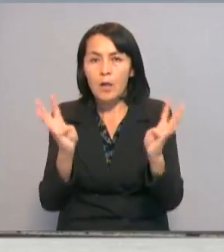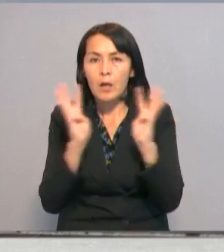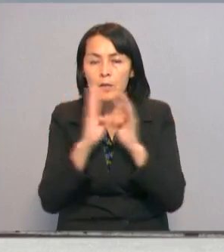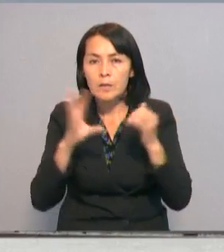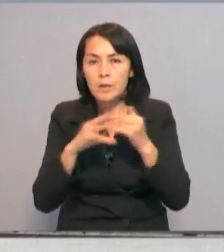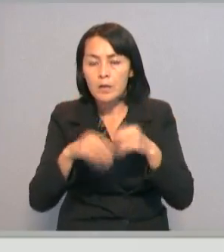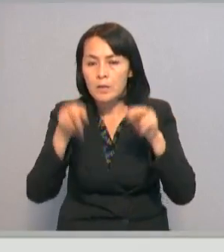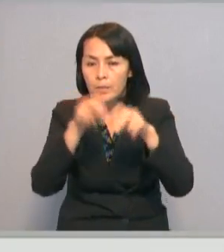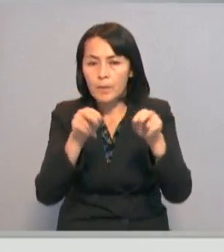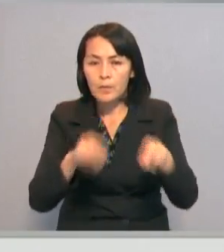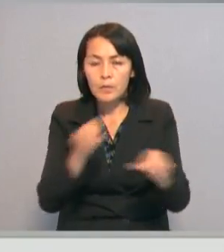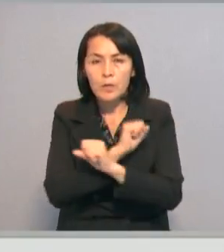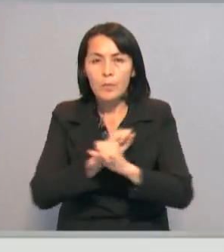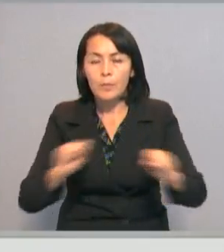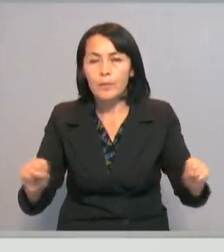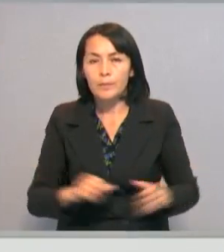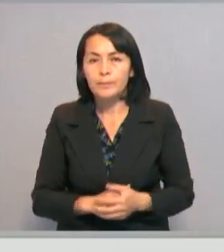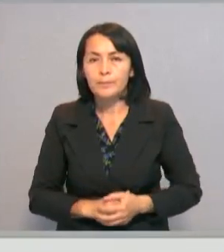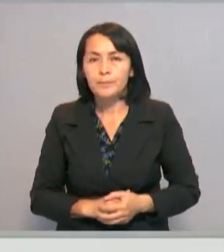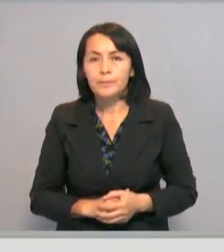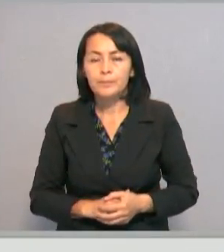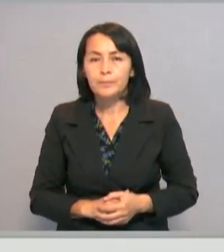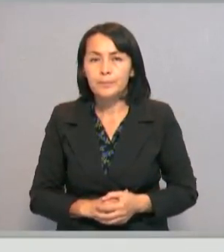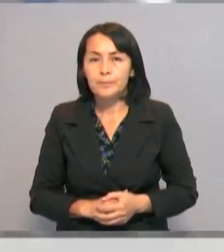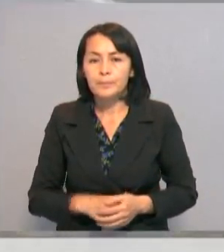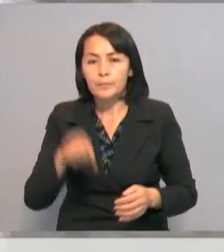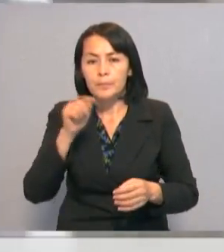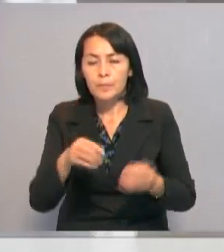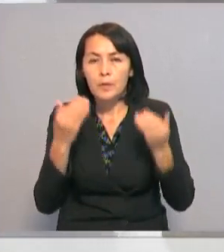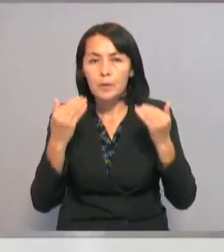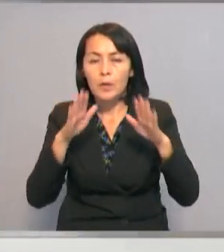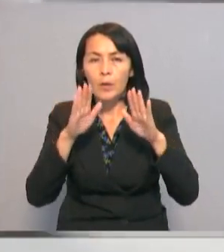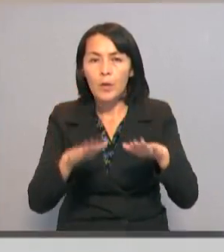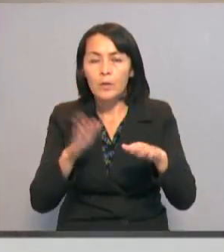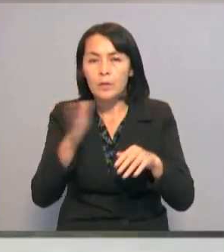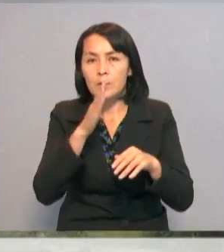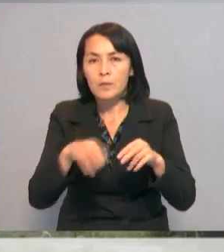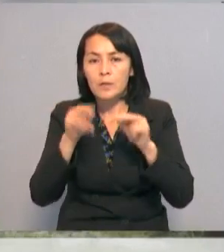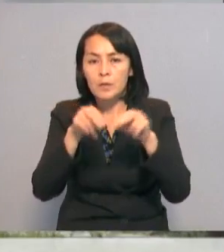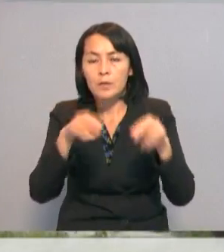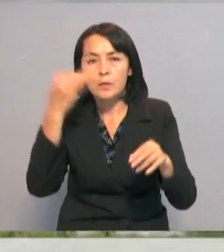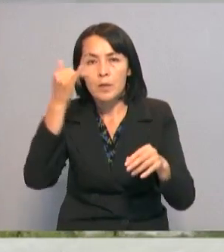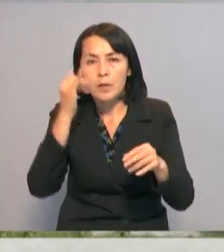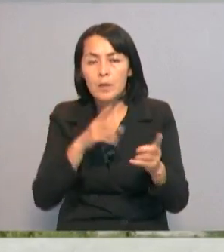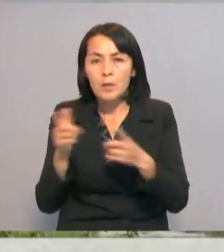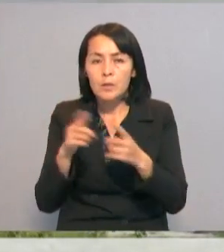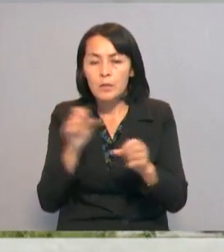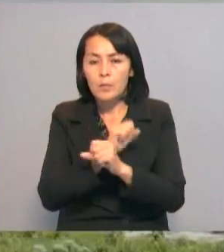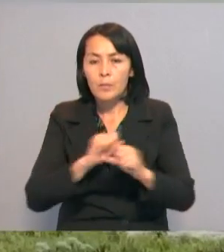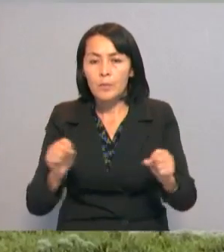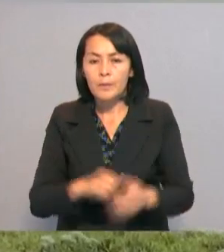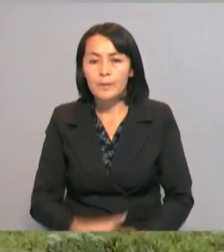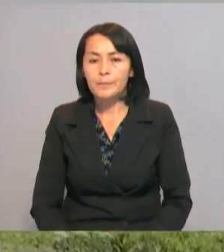земельные участки в радиусе 1 км не должны использоваться для любых целей то есть на такой территории запрещено пасти скот и заниматься земледелием